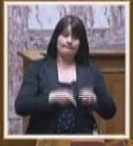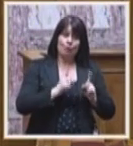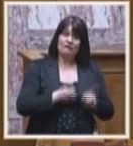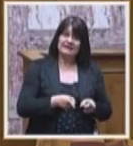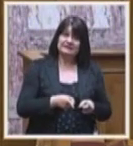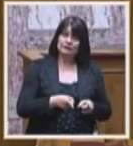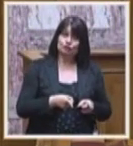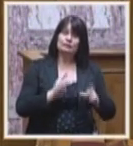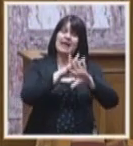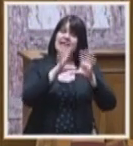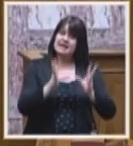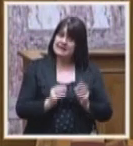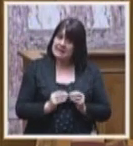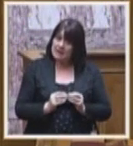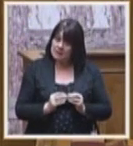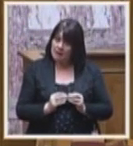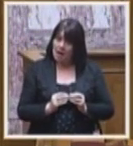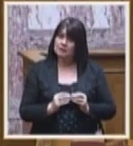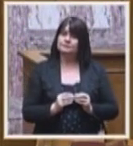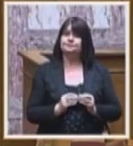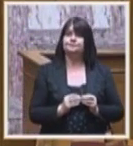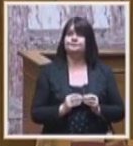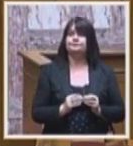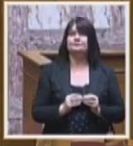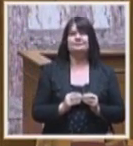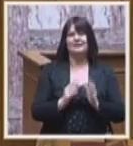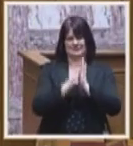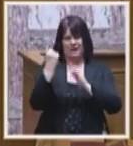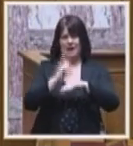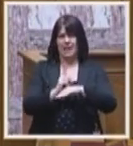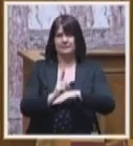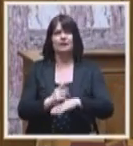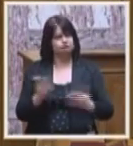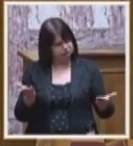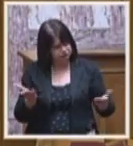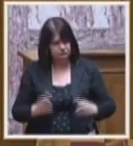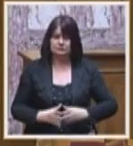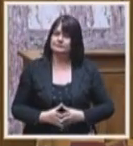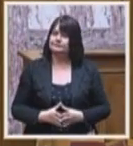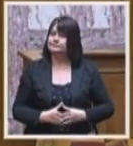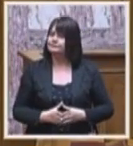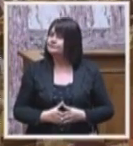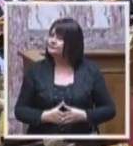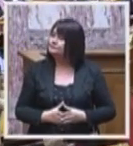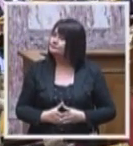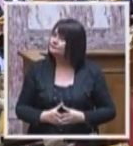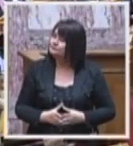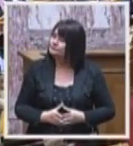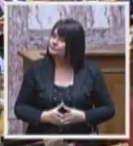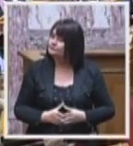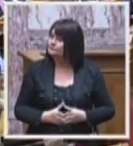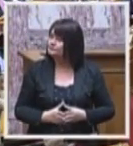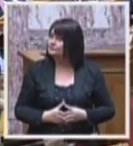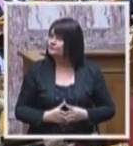να γίνονται ευρύτερα συνείδηση, θα μας δώσετε λίγο χρόνο, ευρύτερη συνείδηση στον ελληνικό λαό. Ας μην βάζουμε